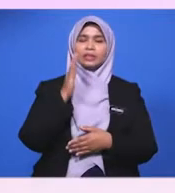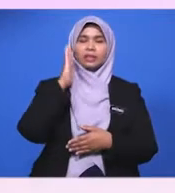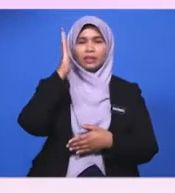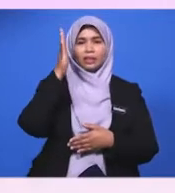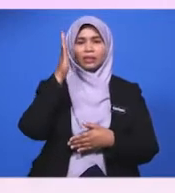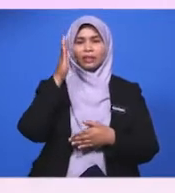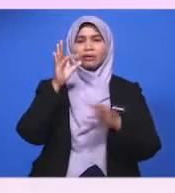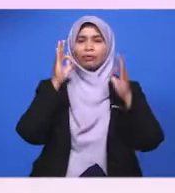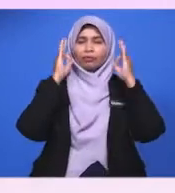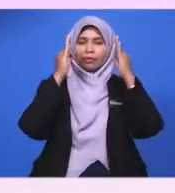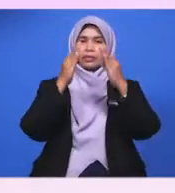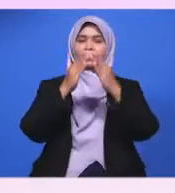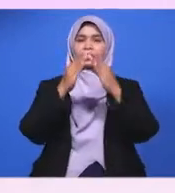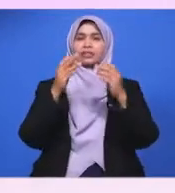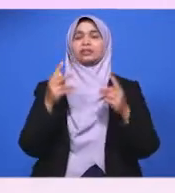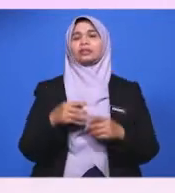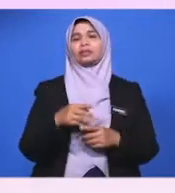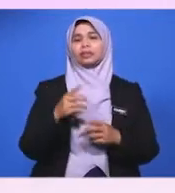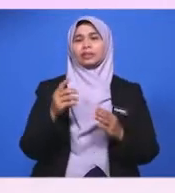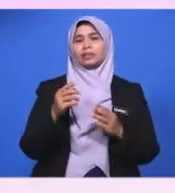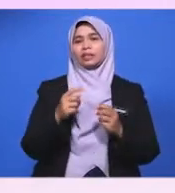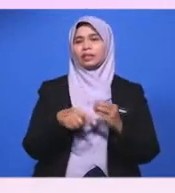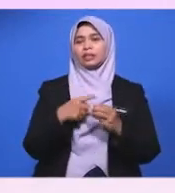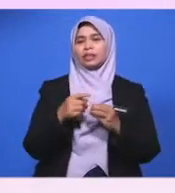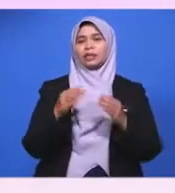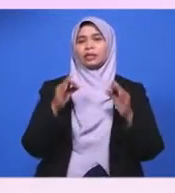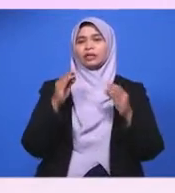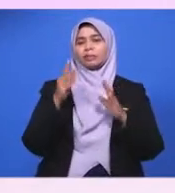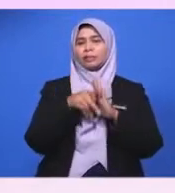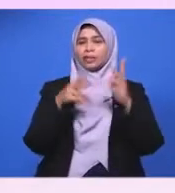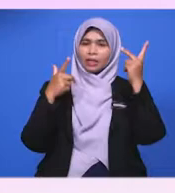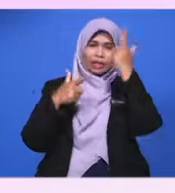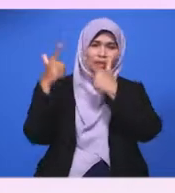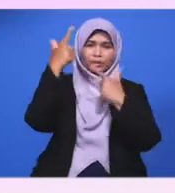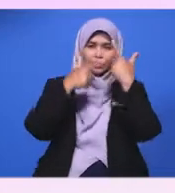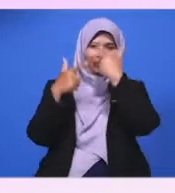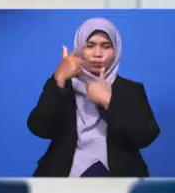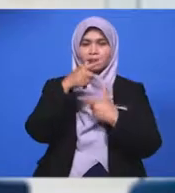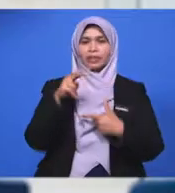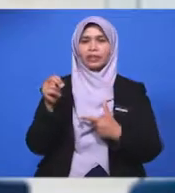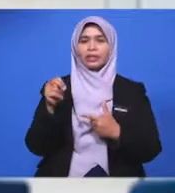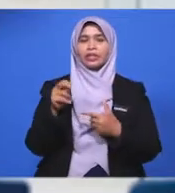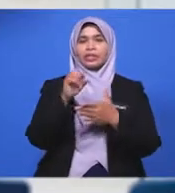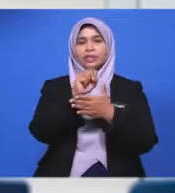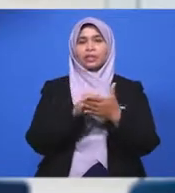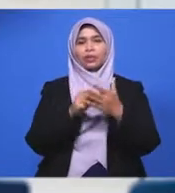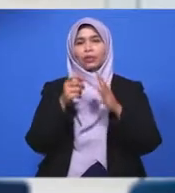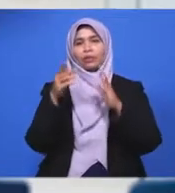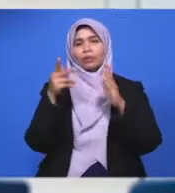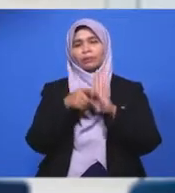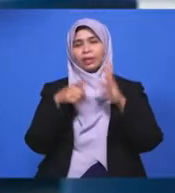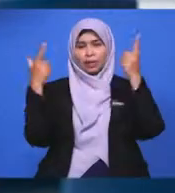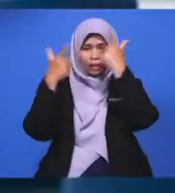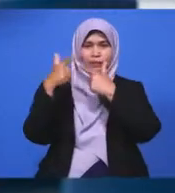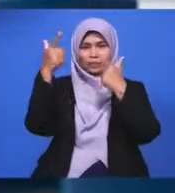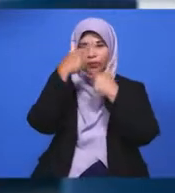akan memfokuskan terhadap sektor pelancongan. Sektor pelancongan